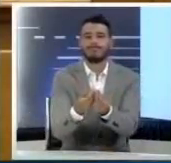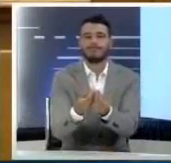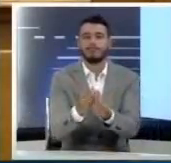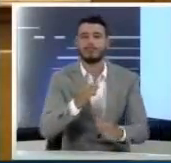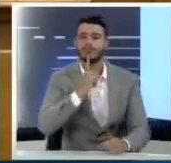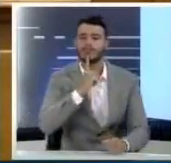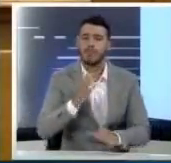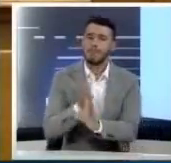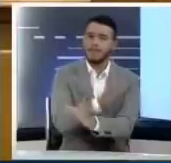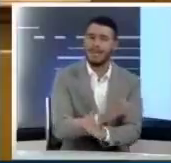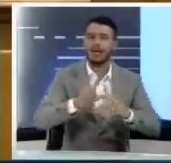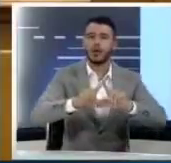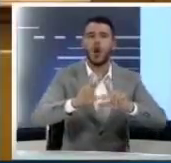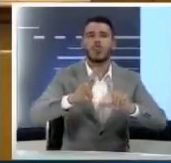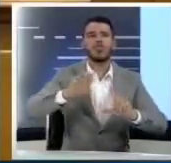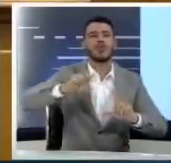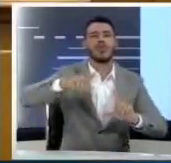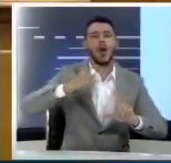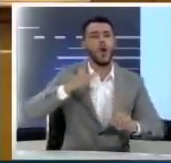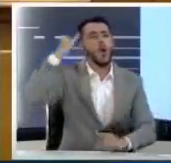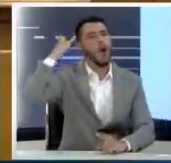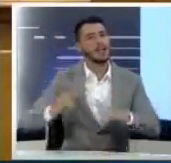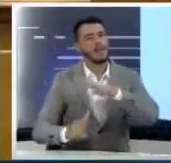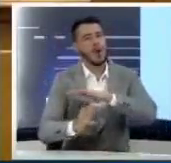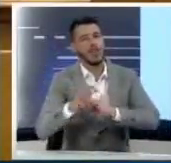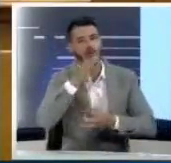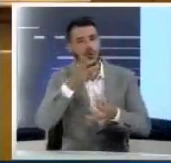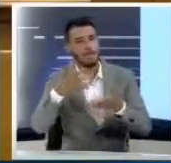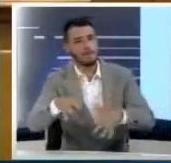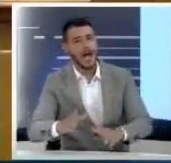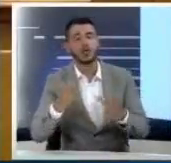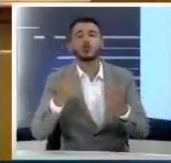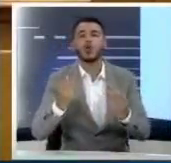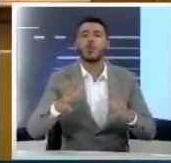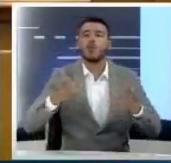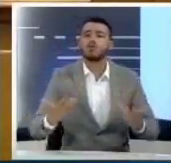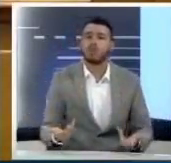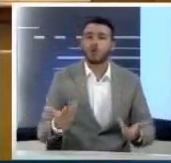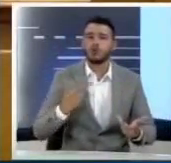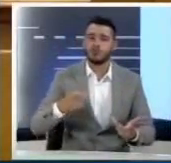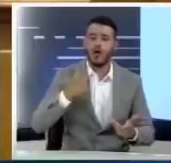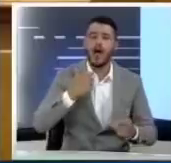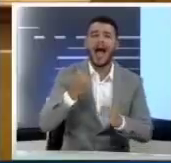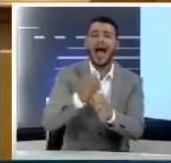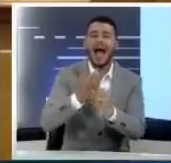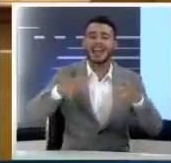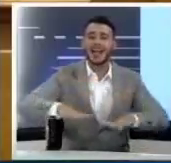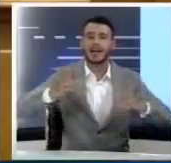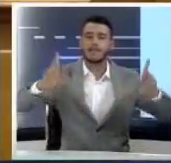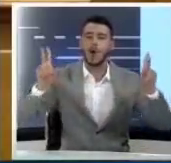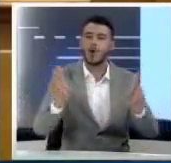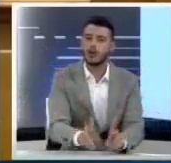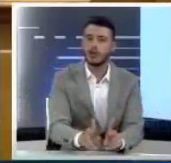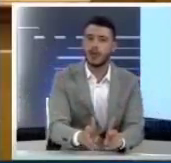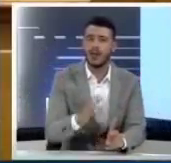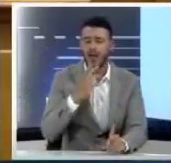κύριος Δραγασάκης, για πώς επιστρέφει η ανάπτυξη, για πώς μειώνεται η αναργία. Εγώ δεν σας